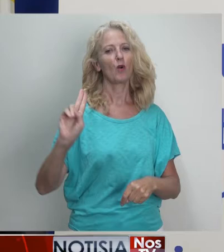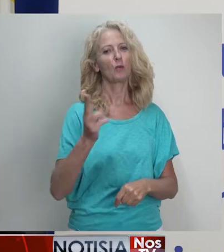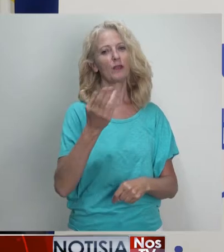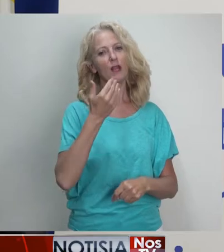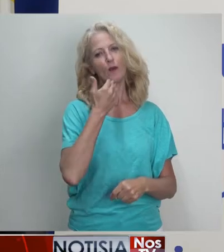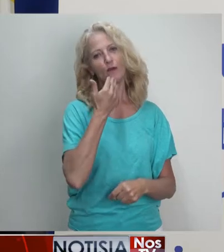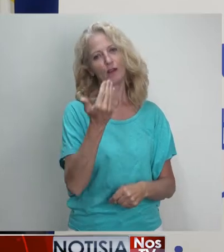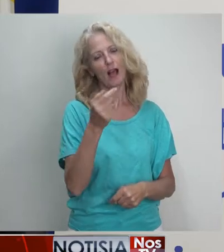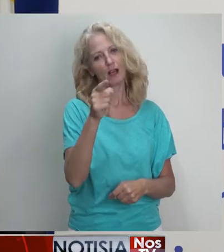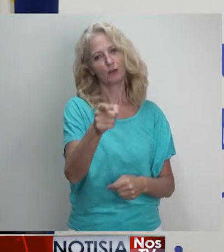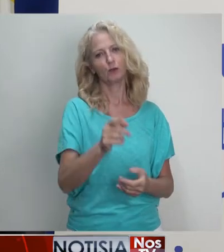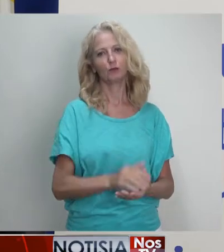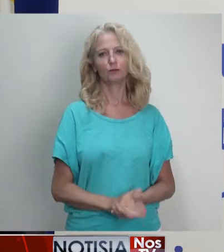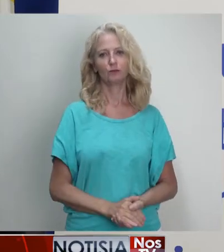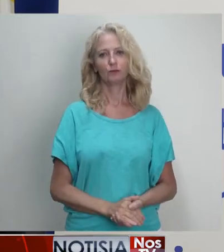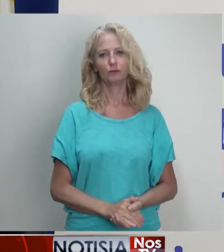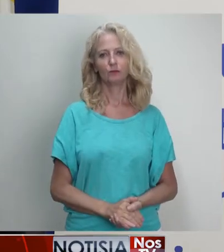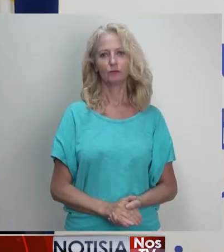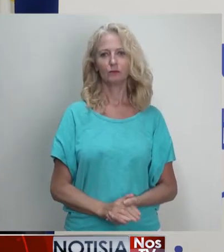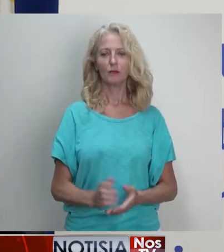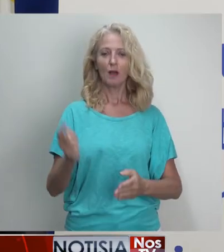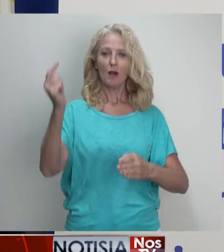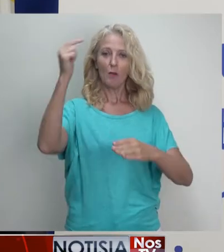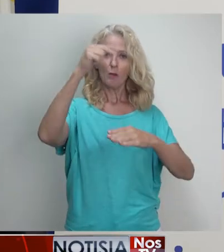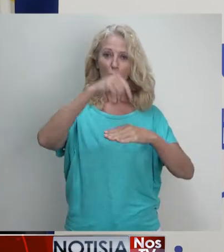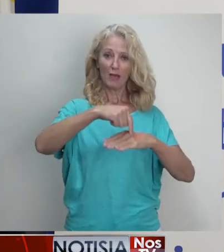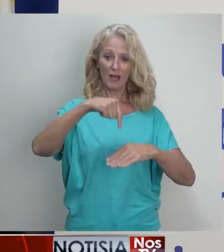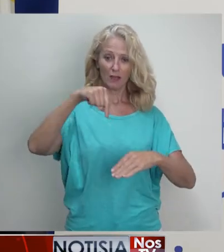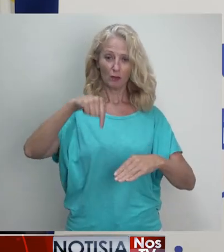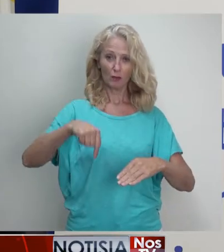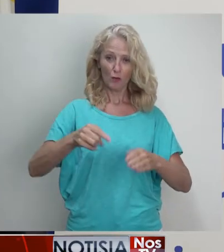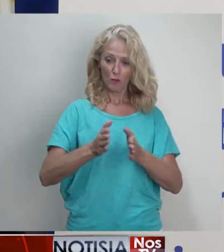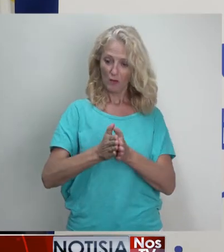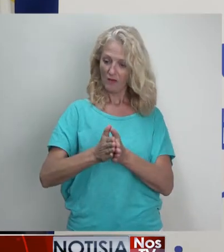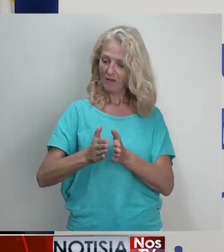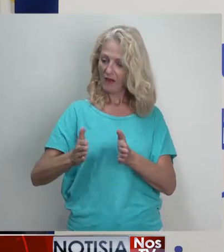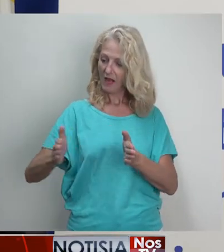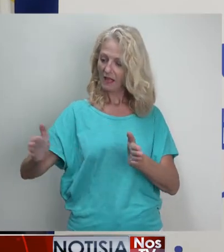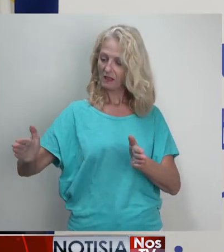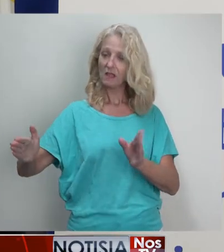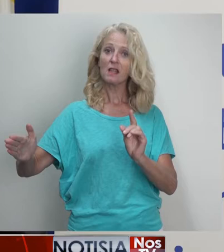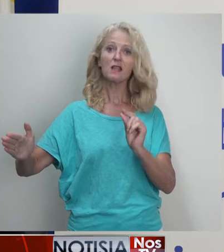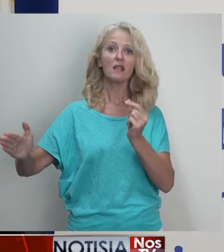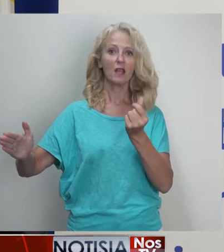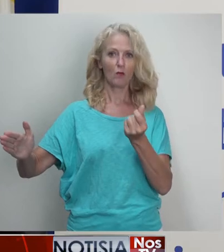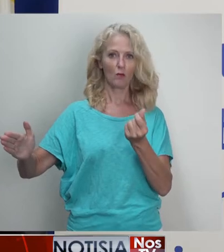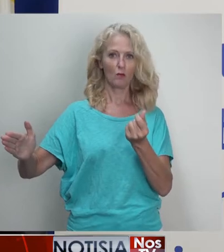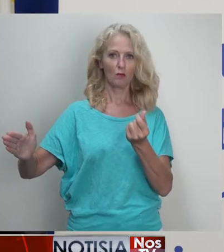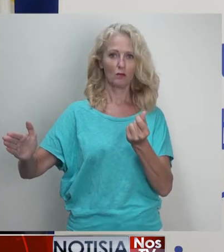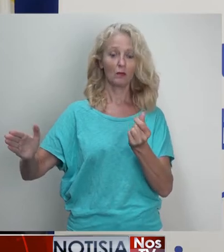Echter, Bonaire is nu in een andere fase gekomen en wel in een zeer bijzondere fase.